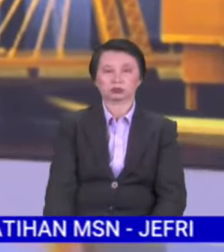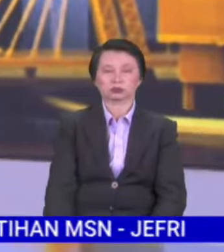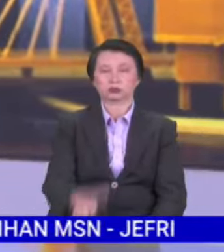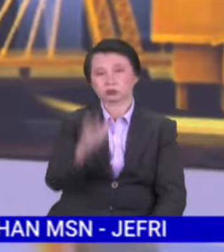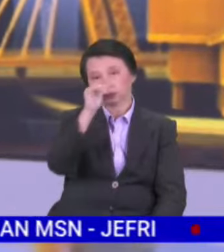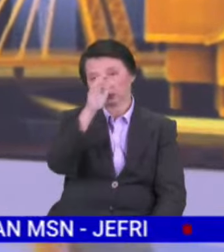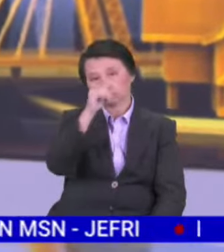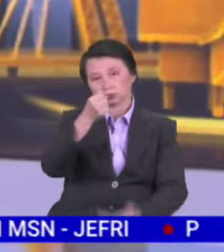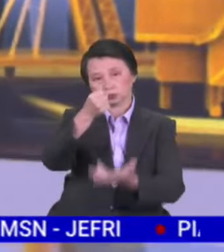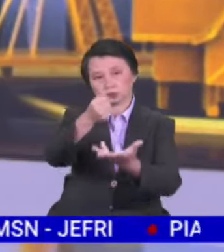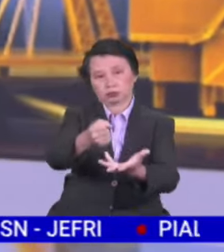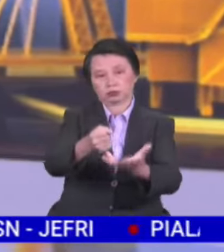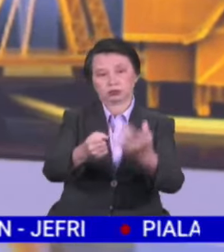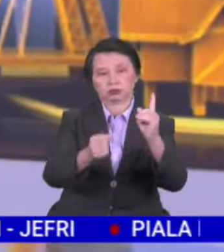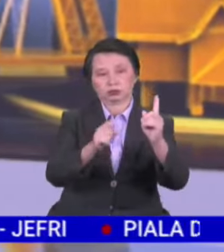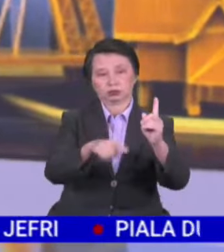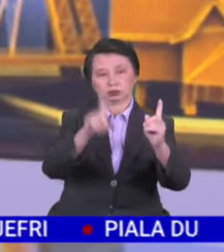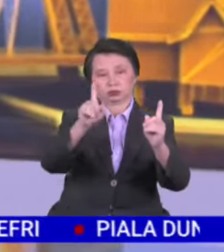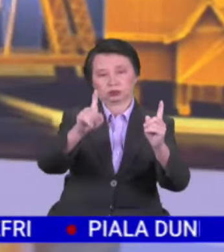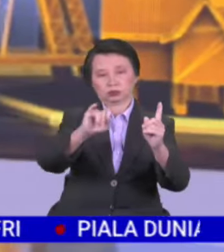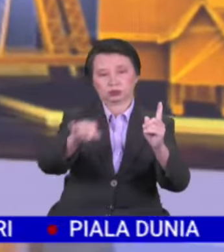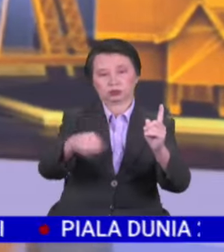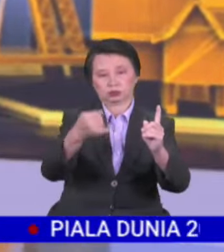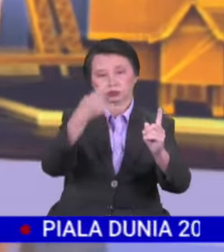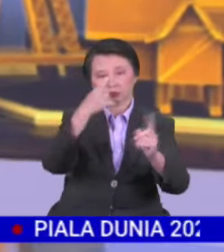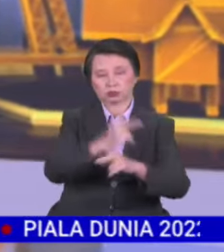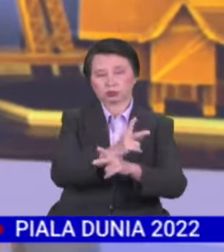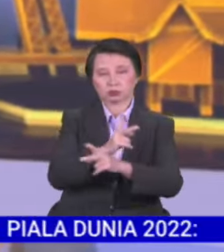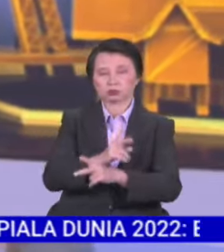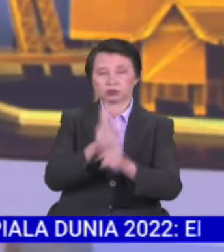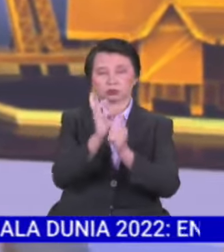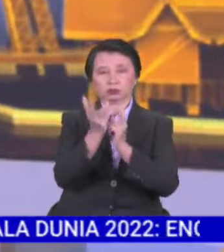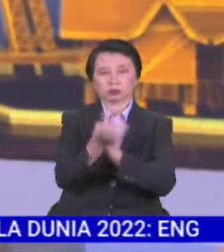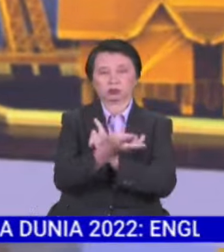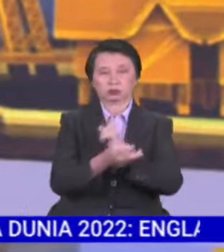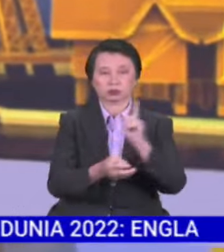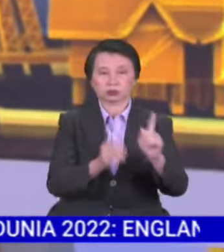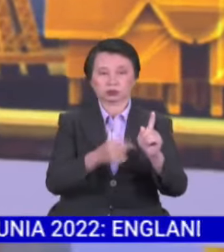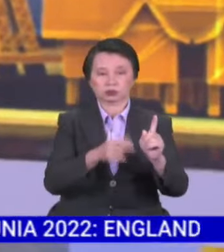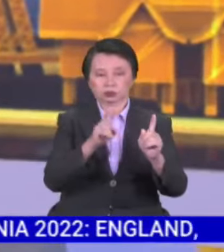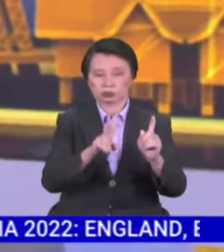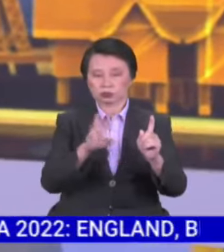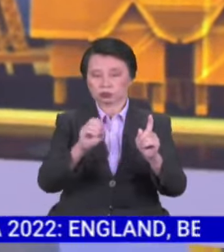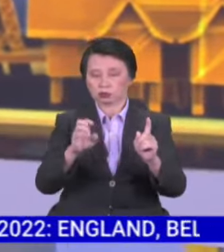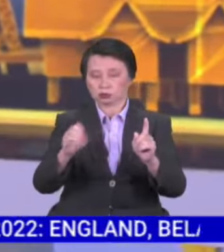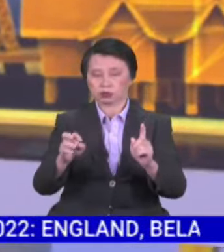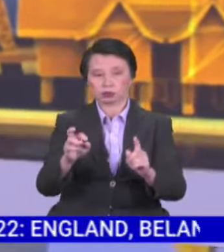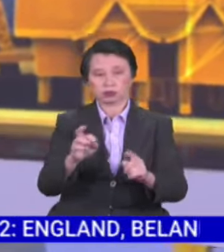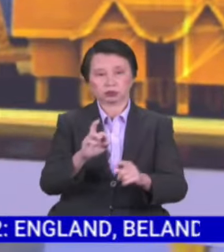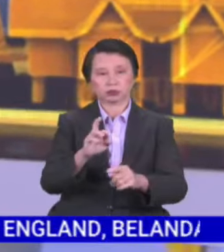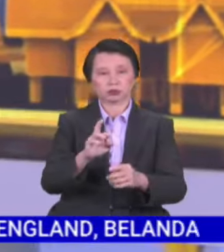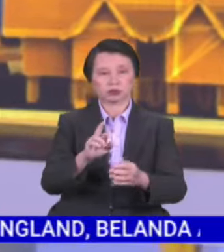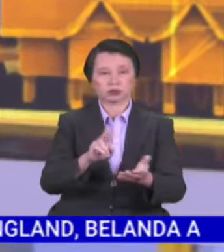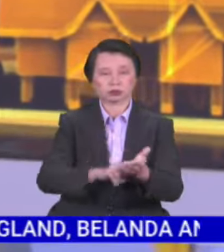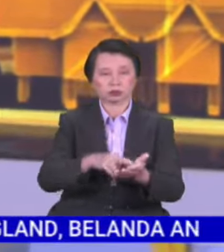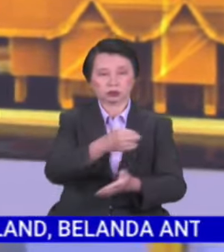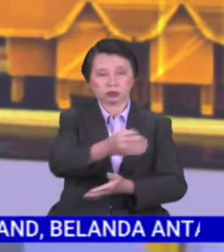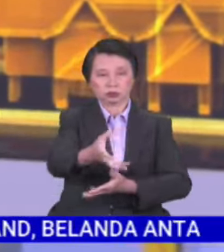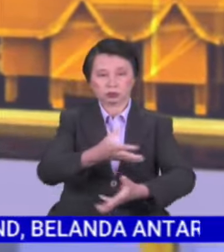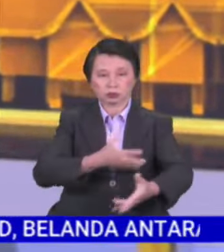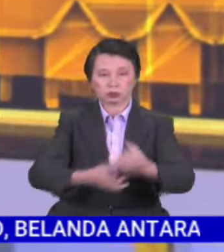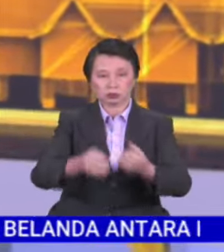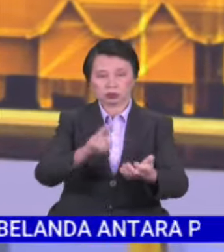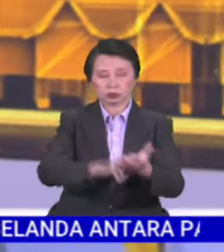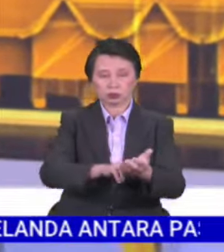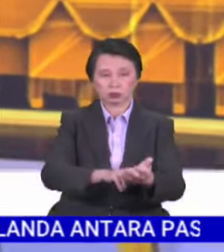Melaka memperuntukkan RM1.1 juta bagi menjaga kebajikan 1,200 nelayan yang mendaftar di negeri itu. Esko